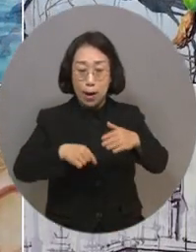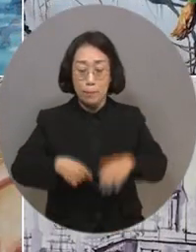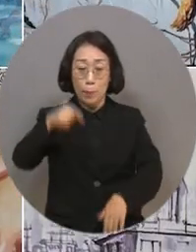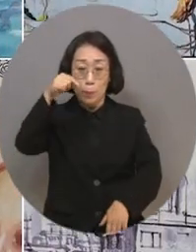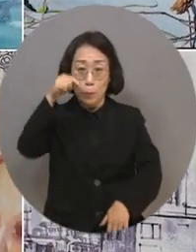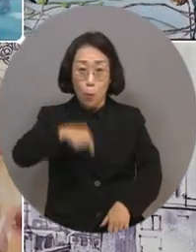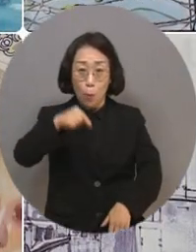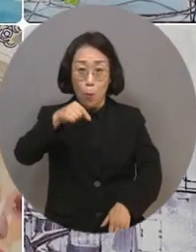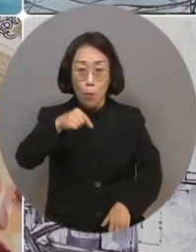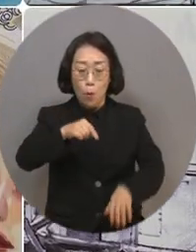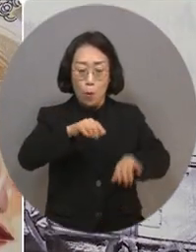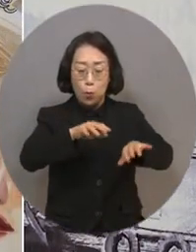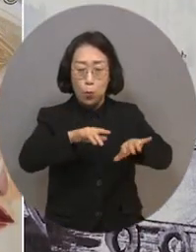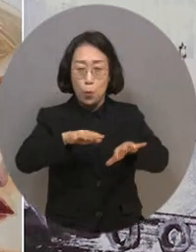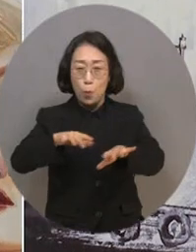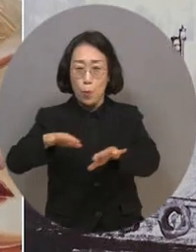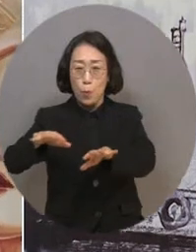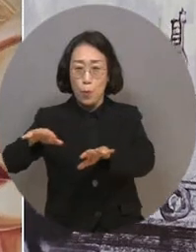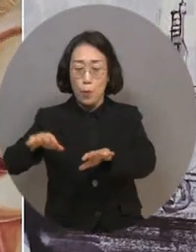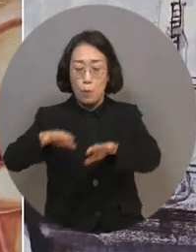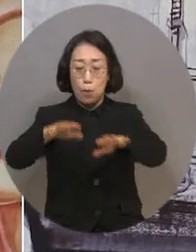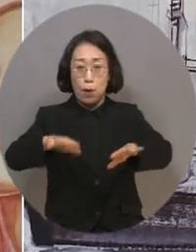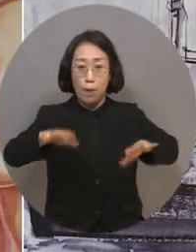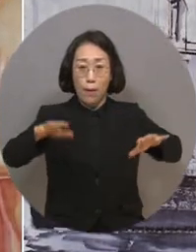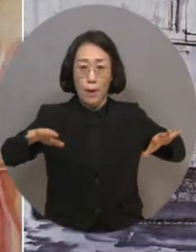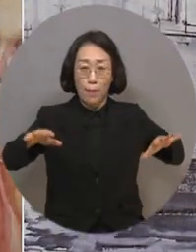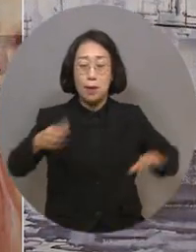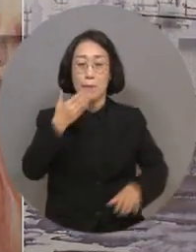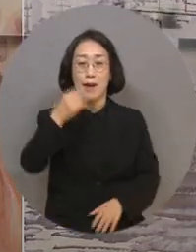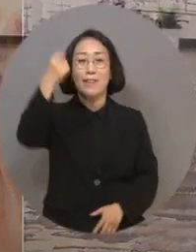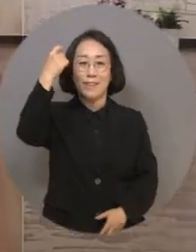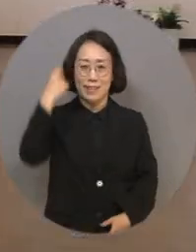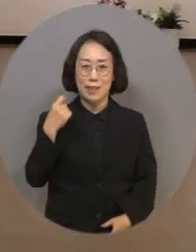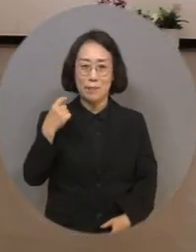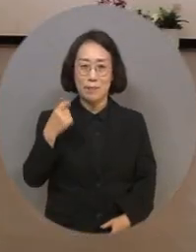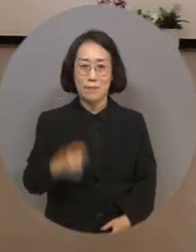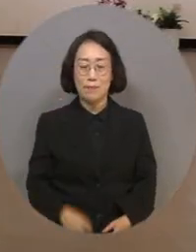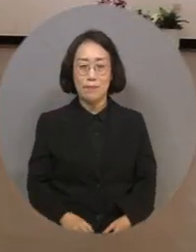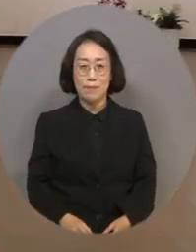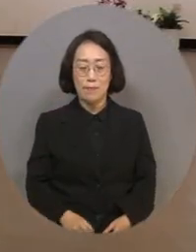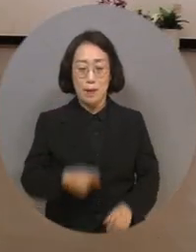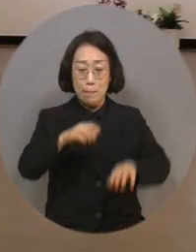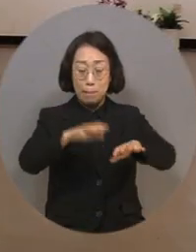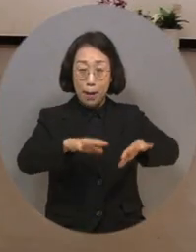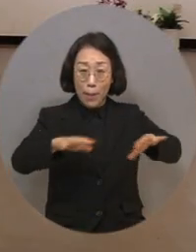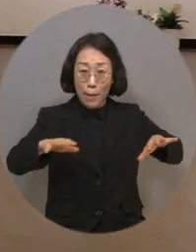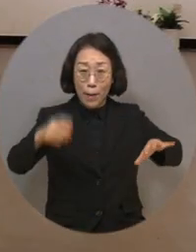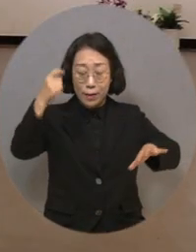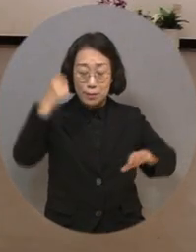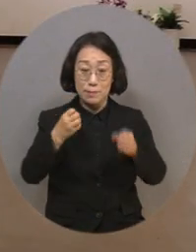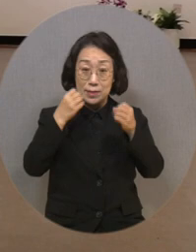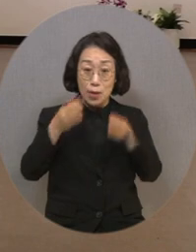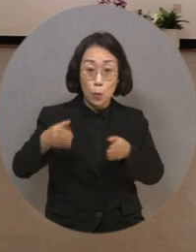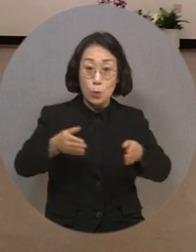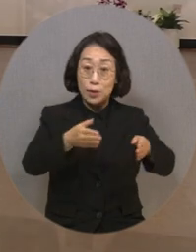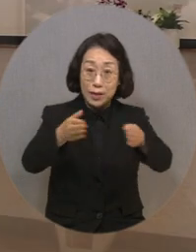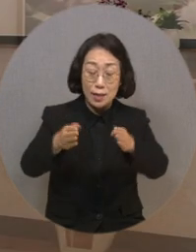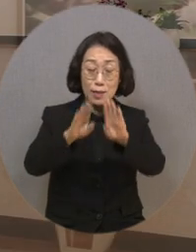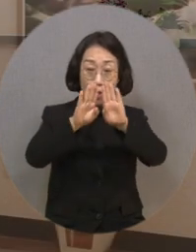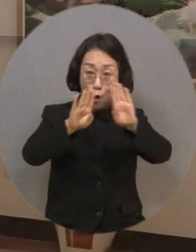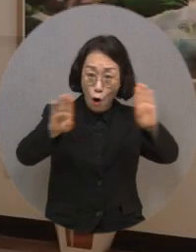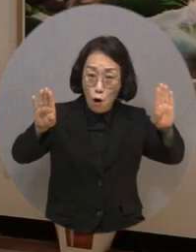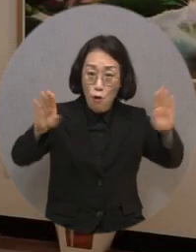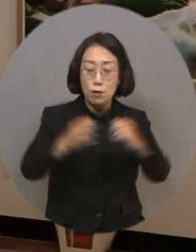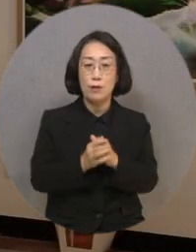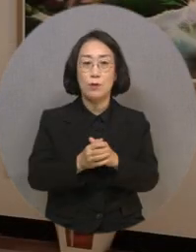하나가 떨어지는 것처럼 파동을 일으킵니다. 겹겹이 쌓인 파동은 새로운 길을 만들기도 하고